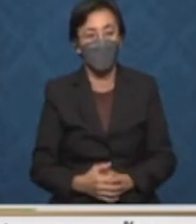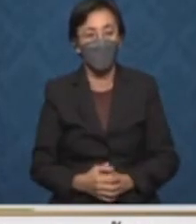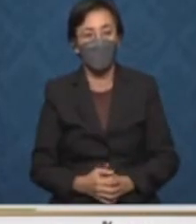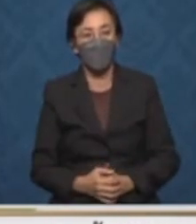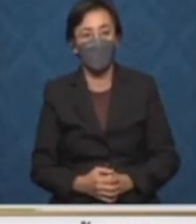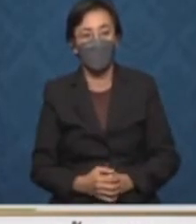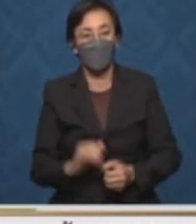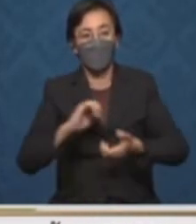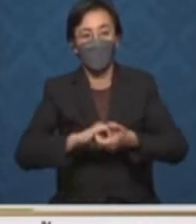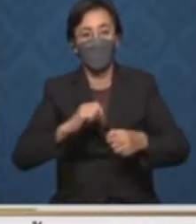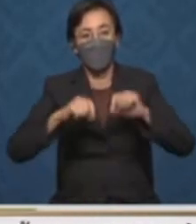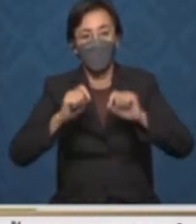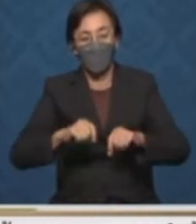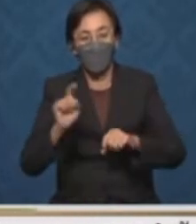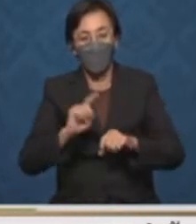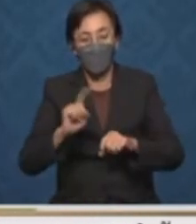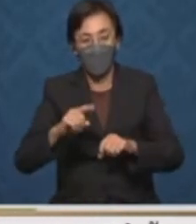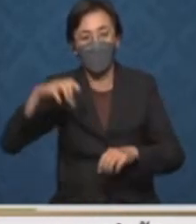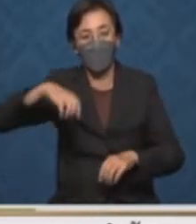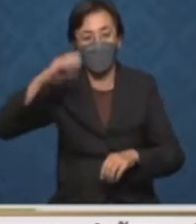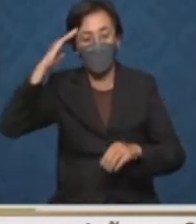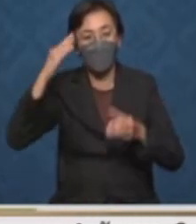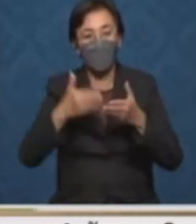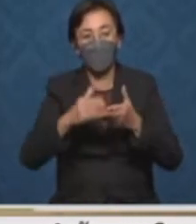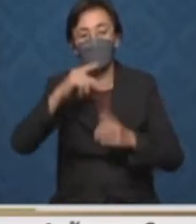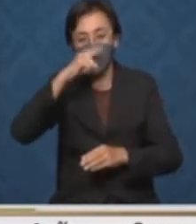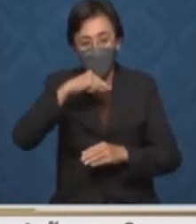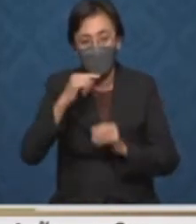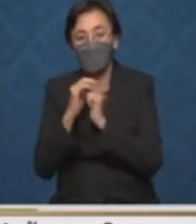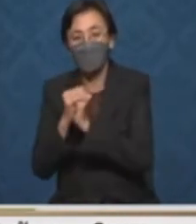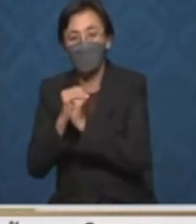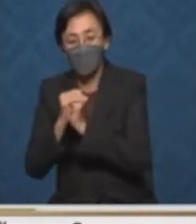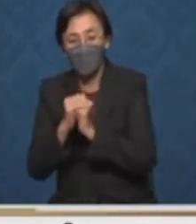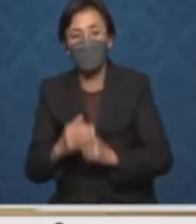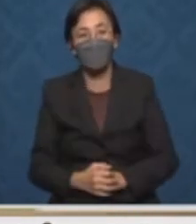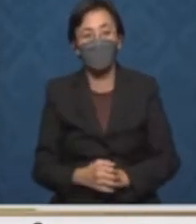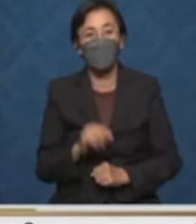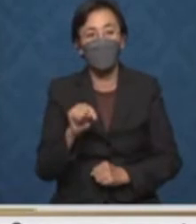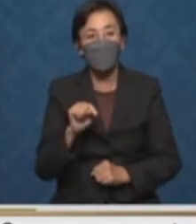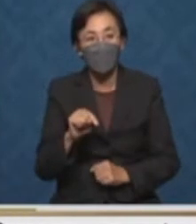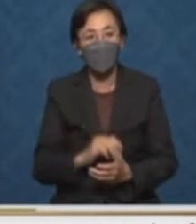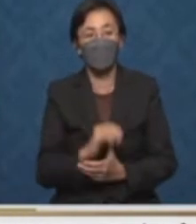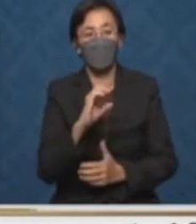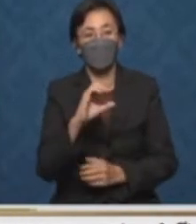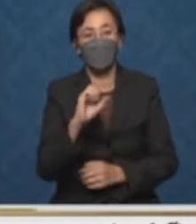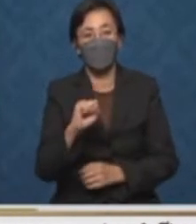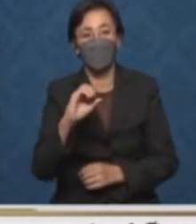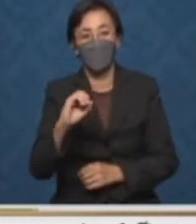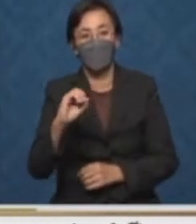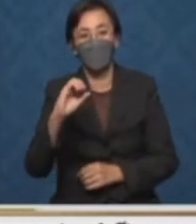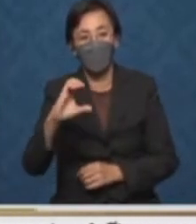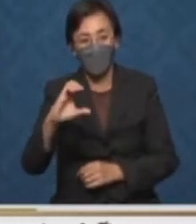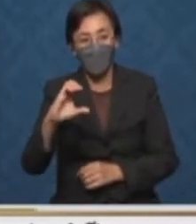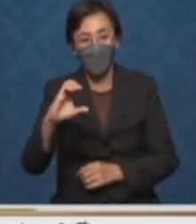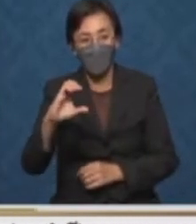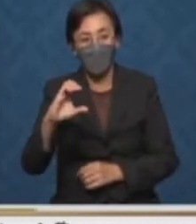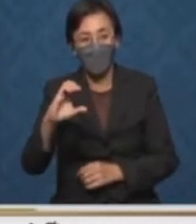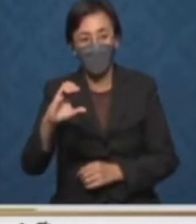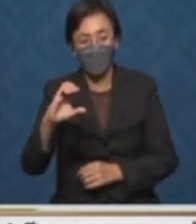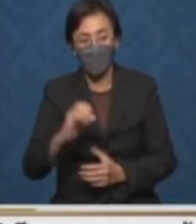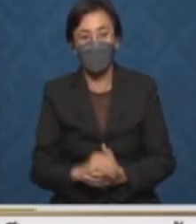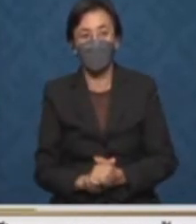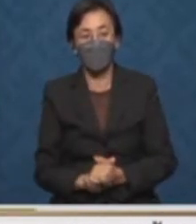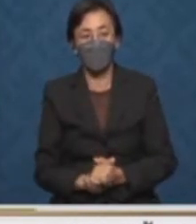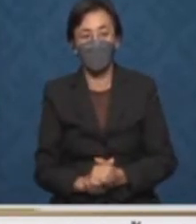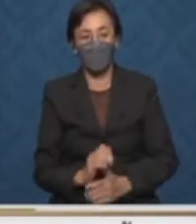สัญญาระหว่างกองทัพเรือไทยและจีนผ่าน CSOC China Shipbuilding and Offshore